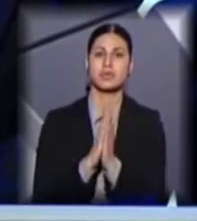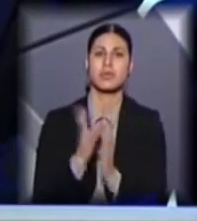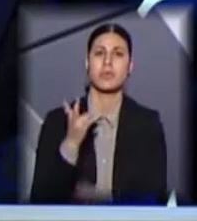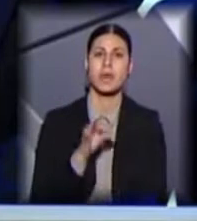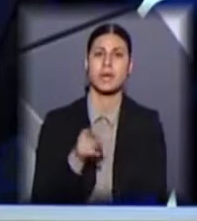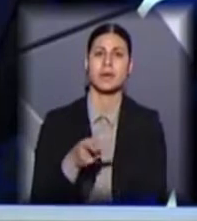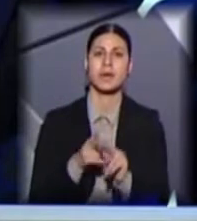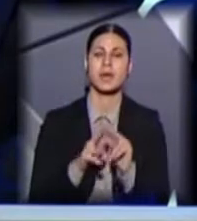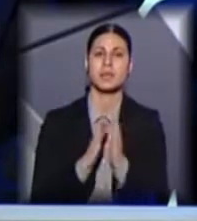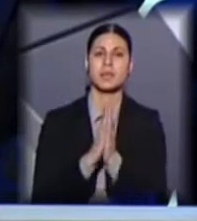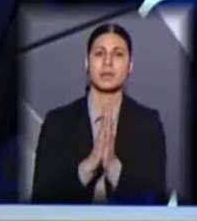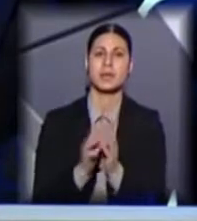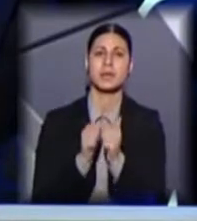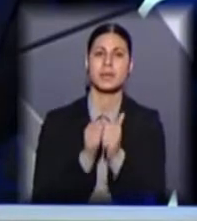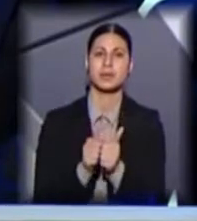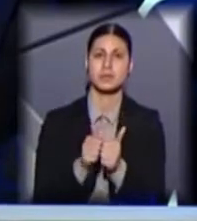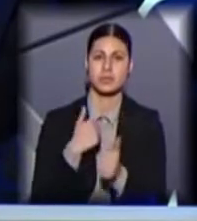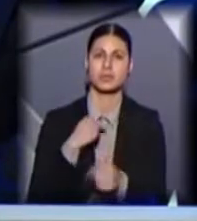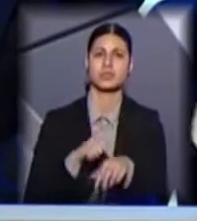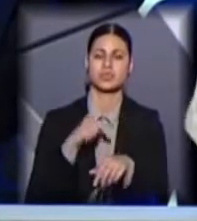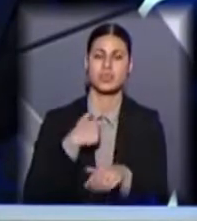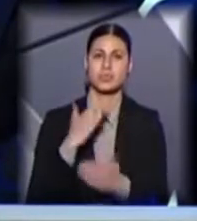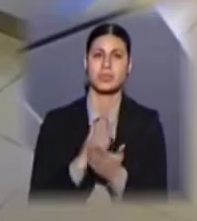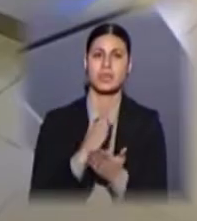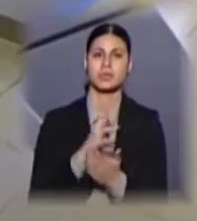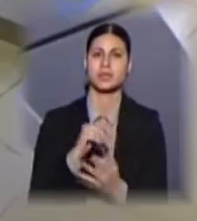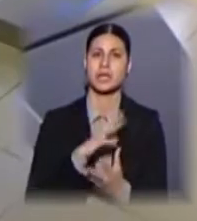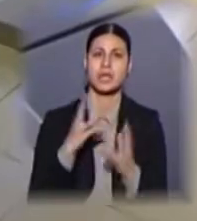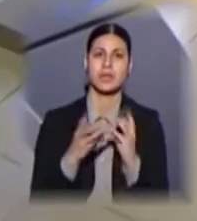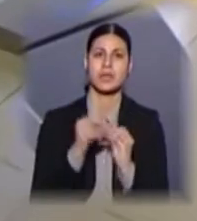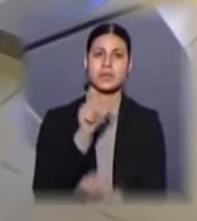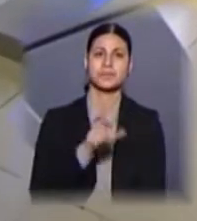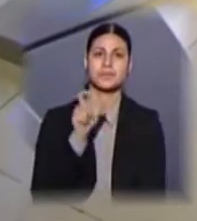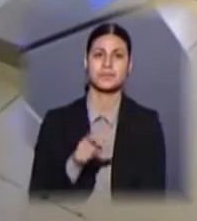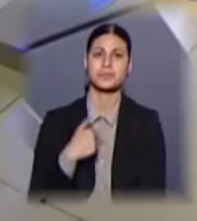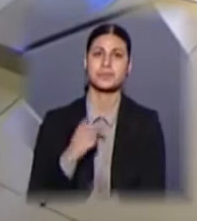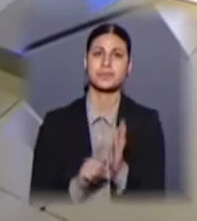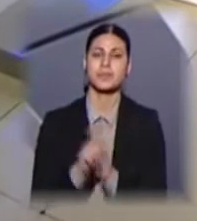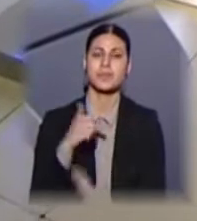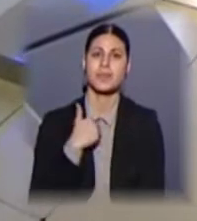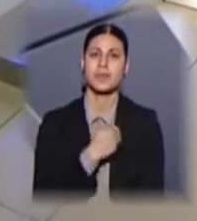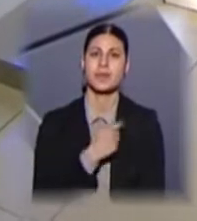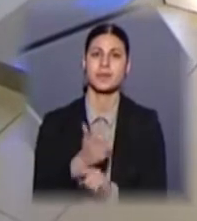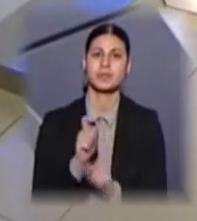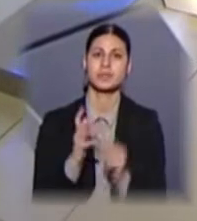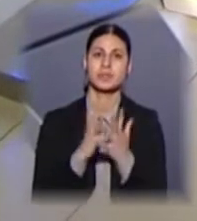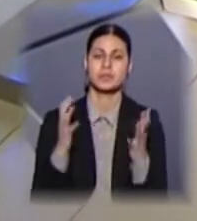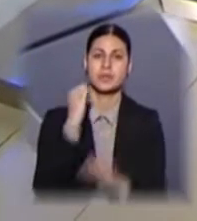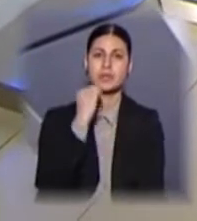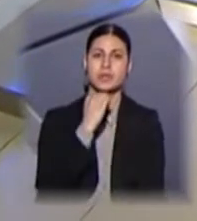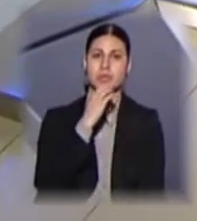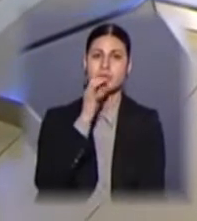ამ დახმარებას და თანადგომას მე ვგრძნობ და აი ყველა აქ მყოფის სახელით თავიდანვე მინდა ძალიან დიდი მადლობა